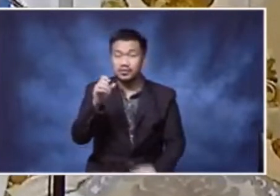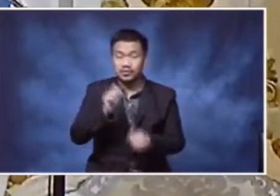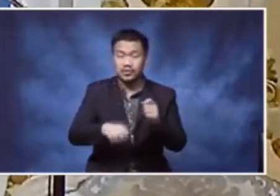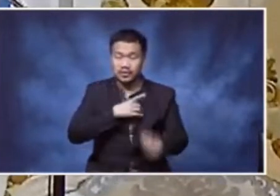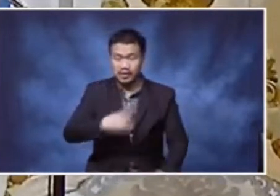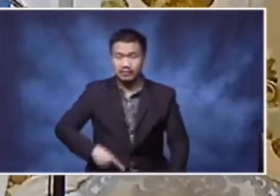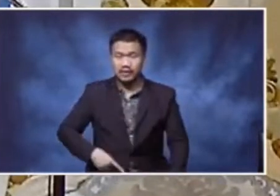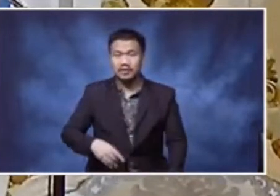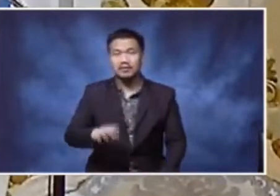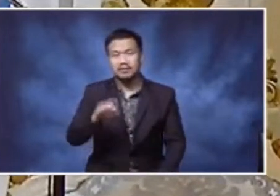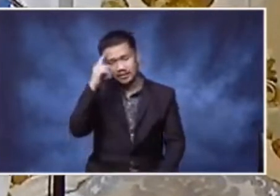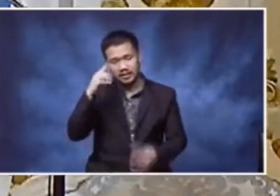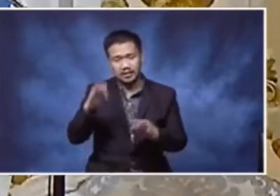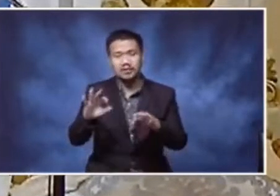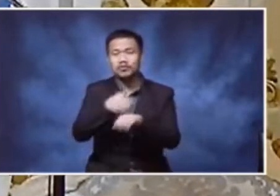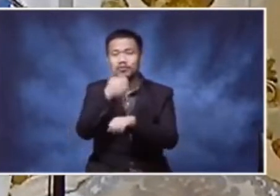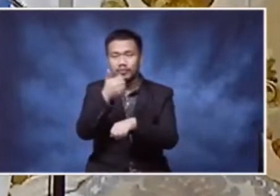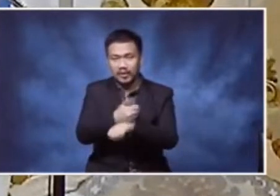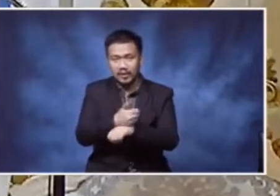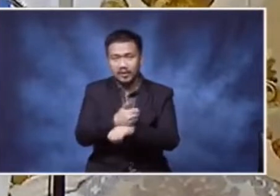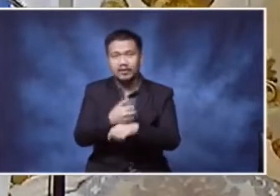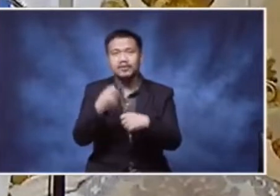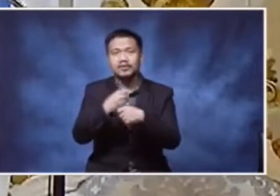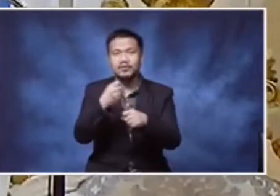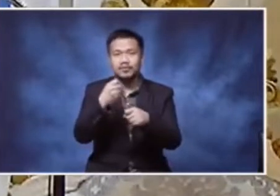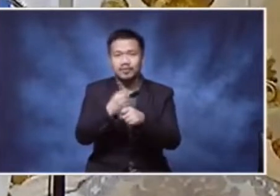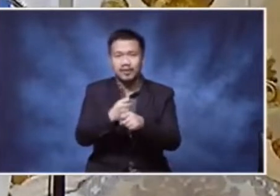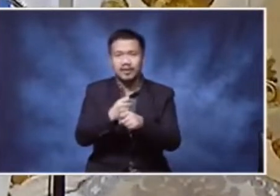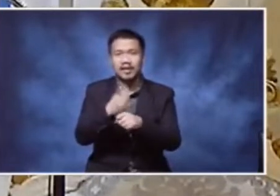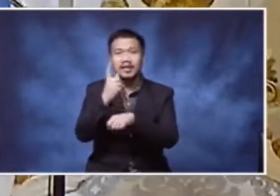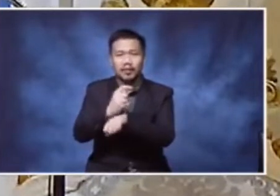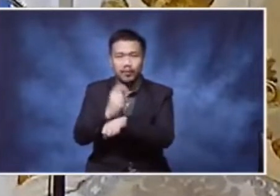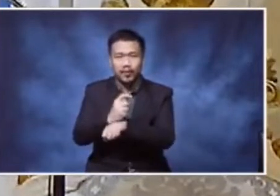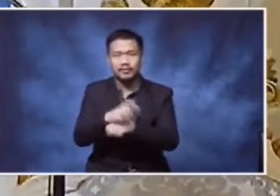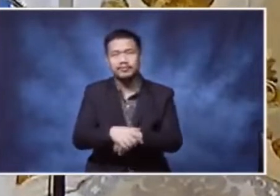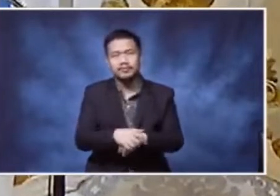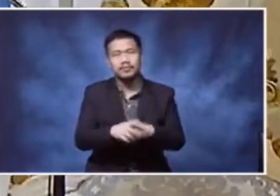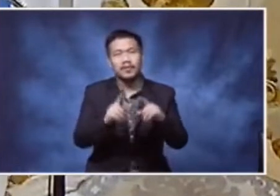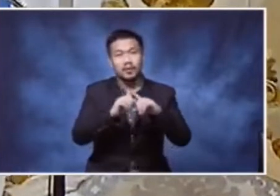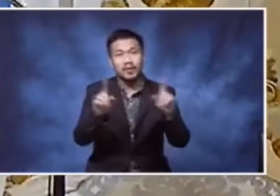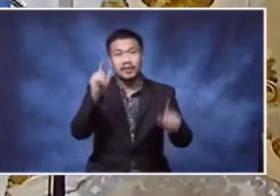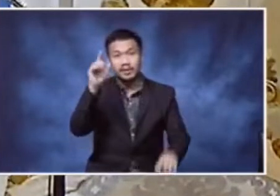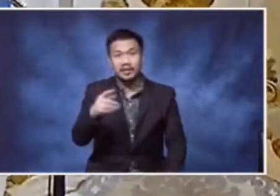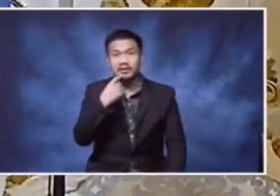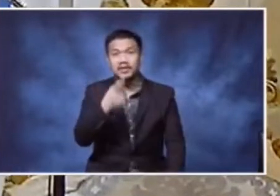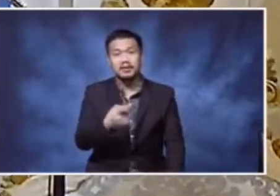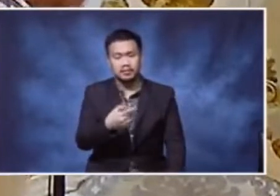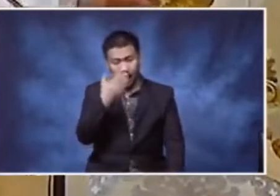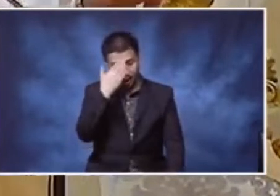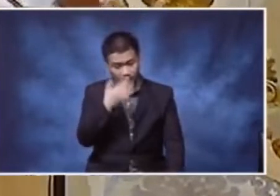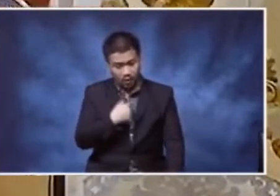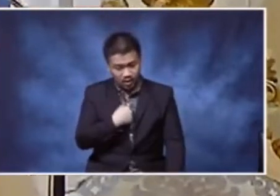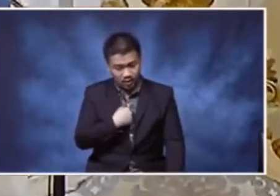David, kinuha kita sa pagpapastol ng mga tupa at ginawa kitang hari. Nanalo ka sa mga